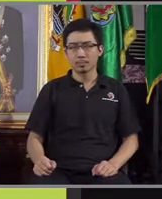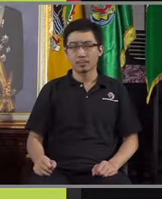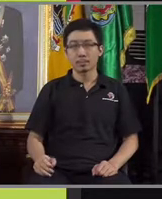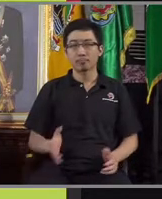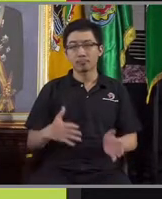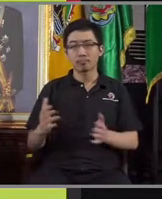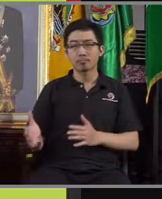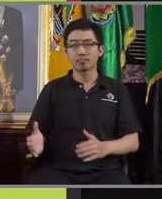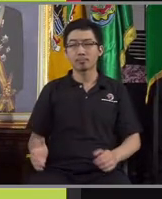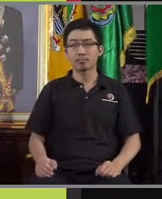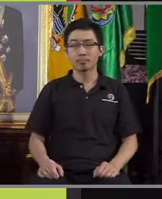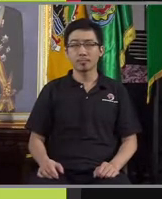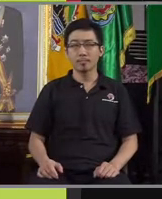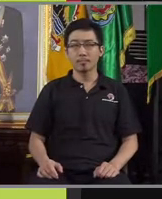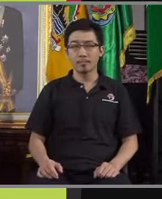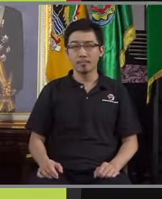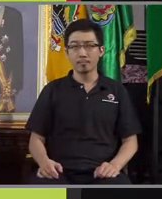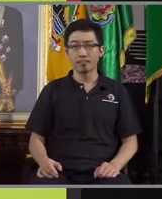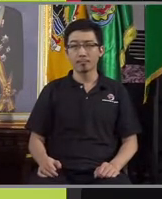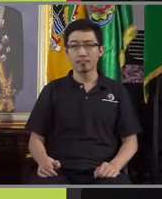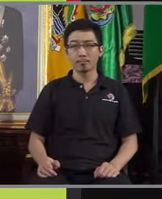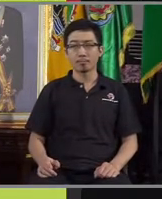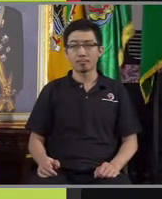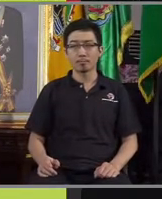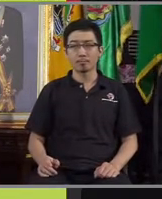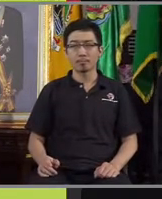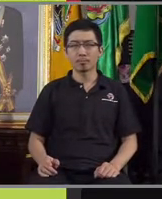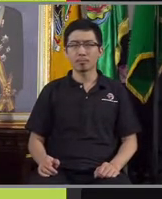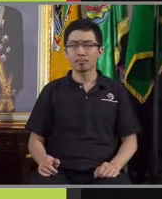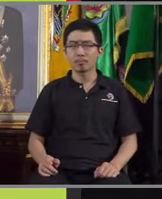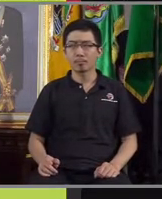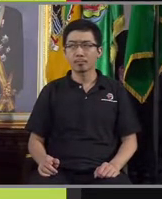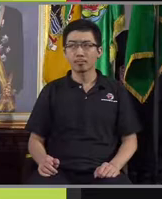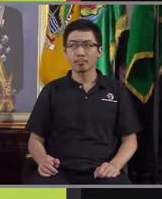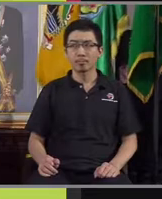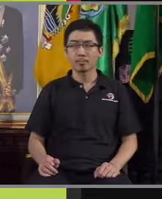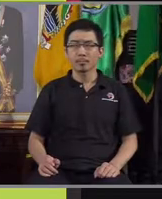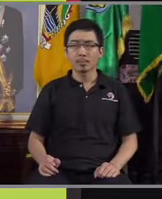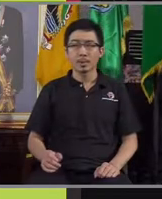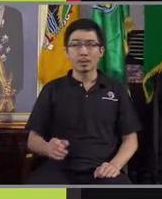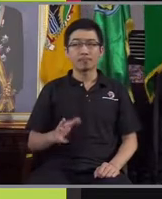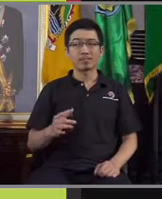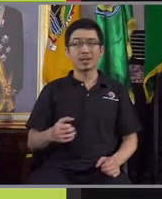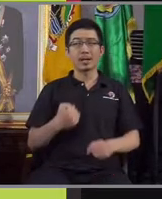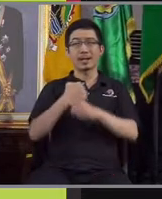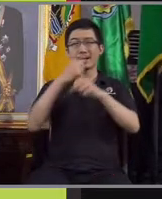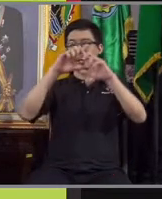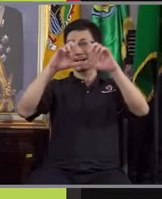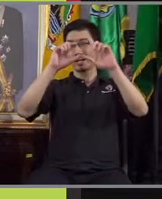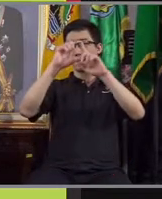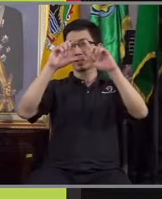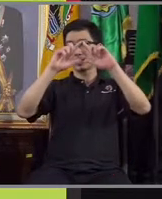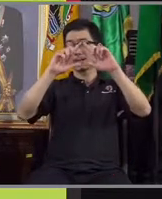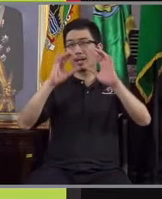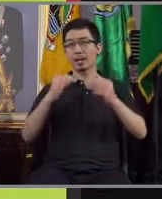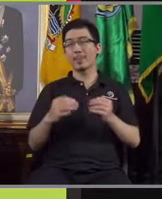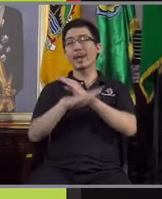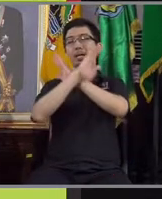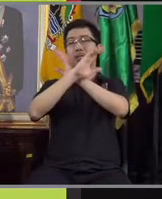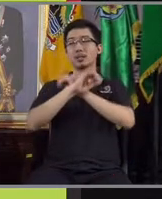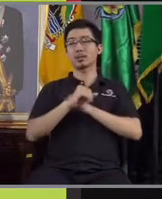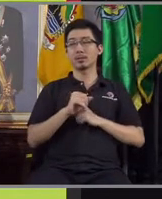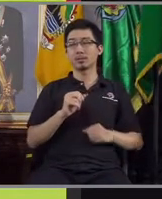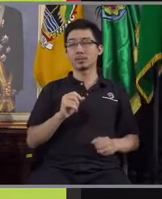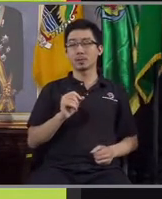berikutnya, ini adalah kita punya program yang namanya Garda Penangkis, adalah gerakan daerah dan desa untuk